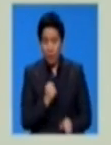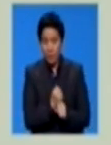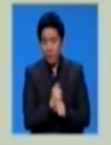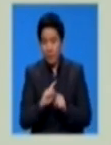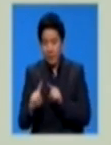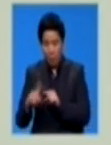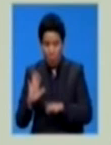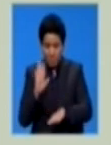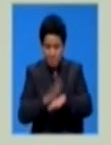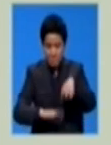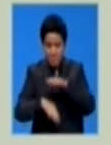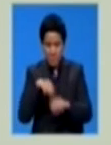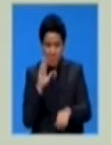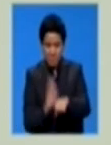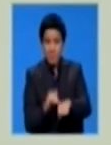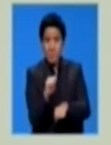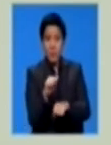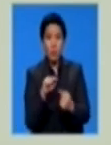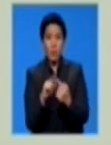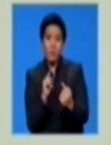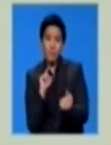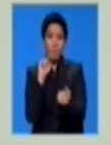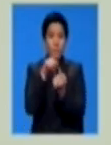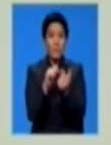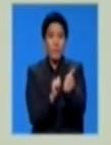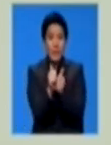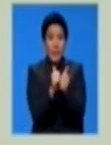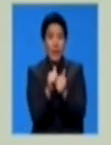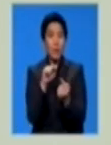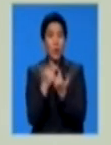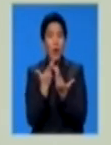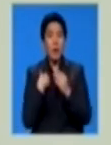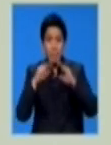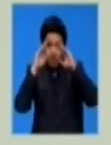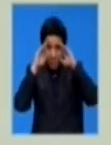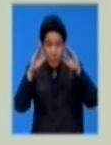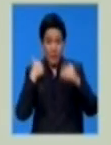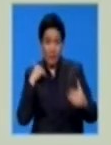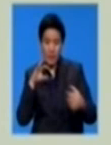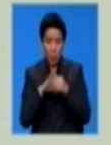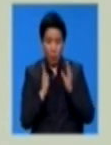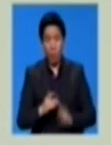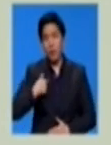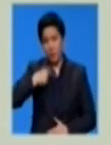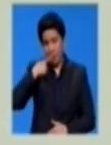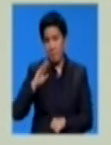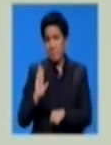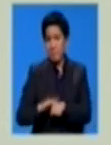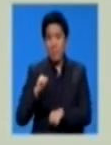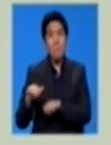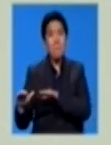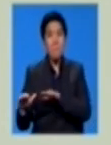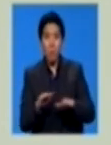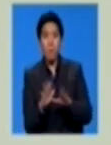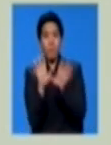านมีฝีมือเพื่อเข้าสู่ตลาดแข่งขันภายใต้วิสัยทัศน์คนไทยมีศักยภาพพร้อมอยู่ในประ